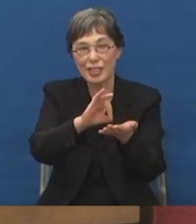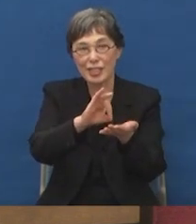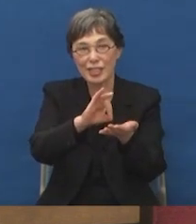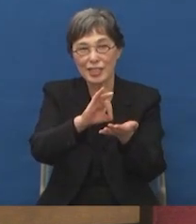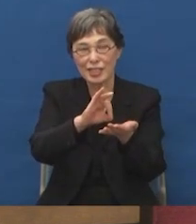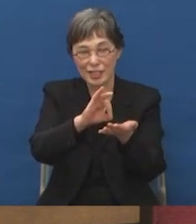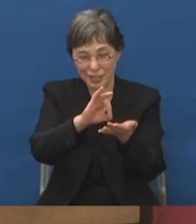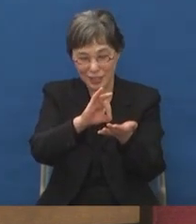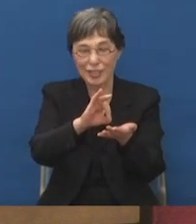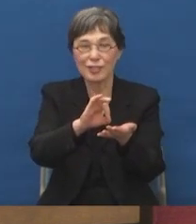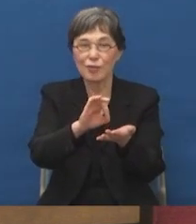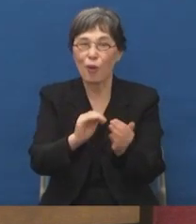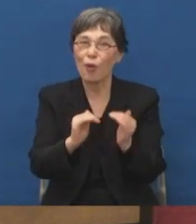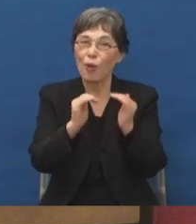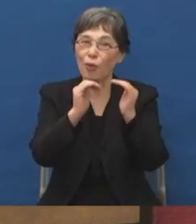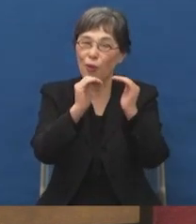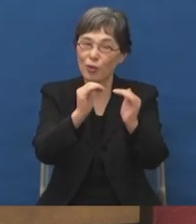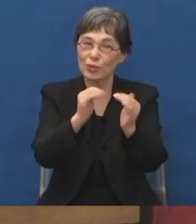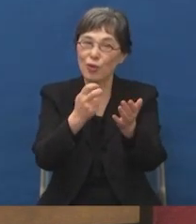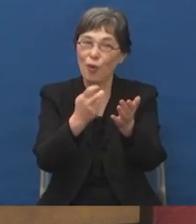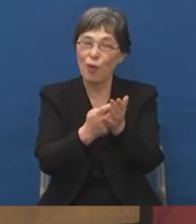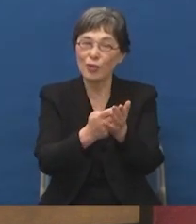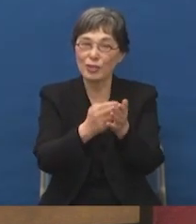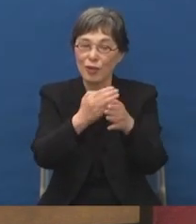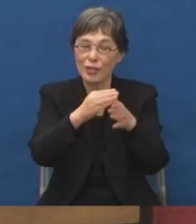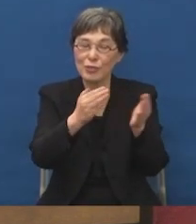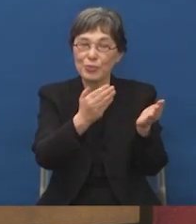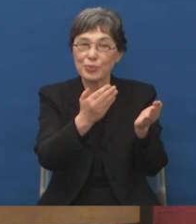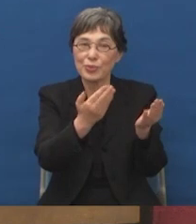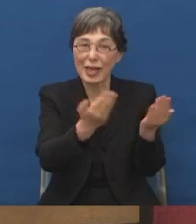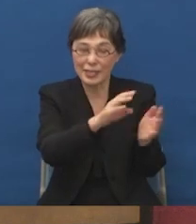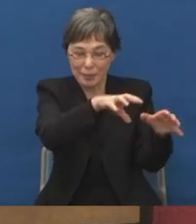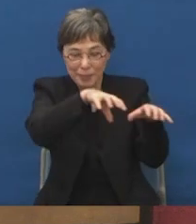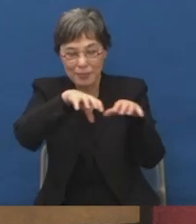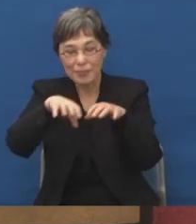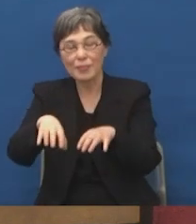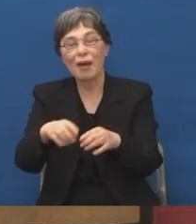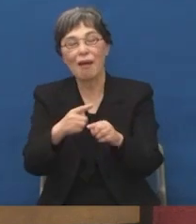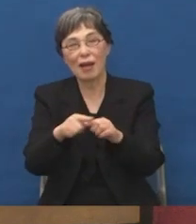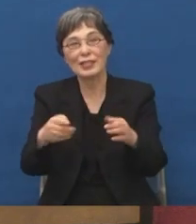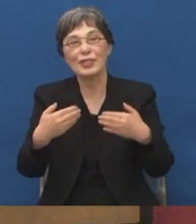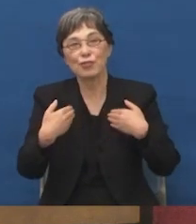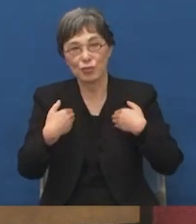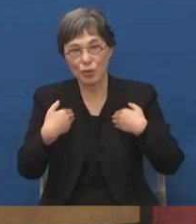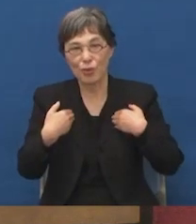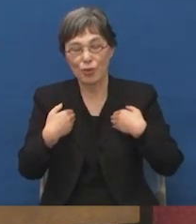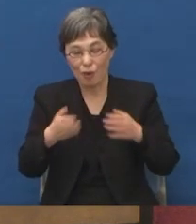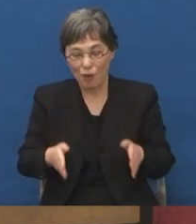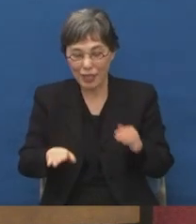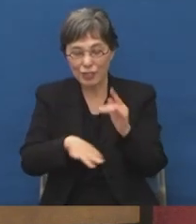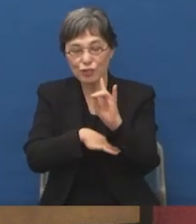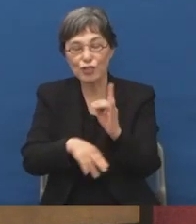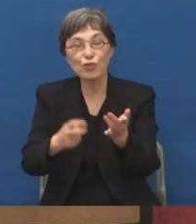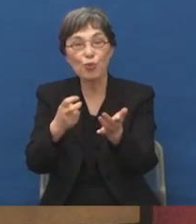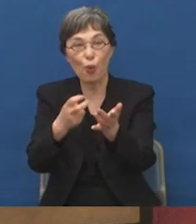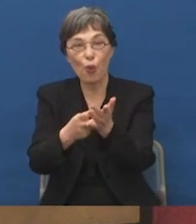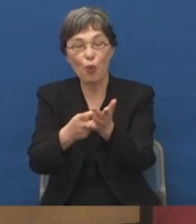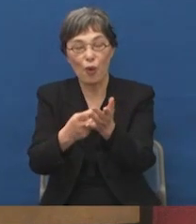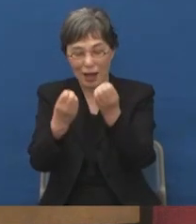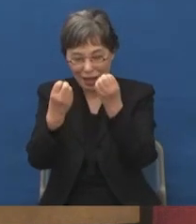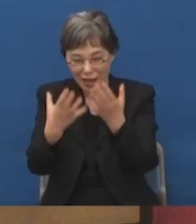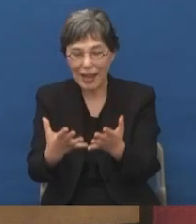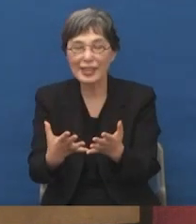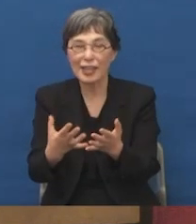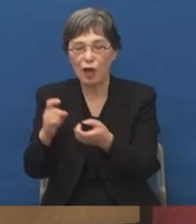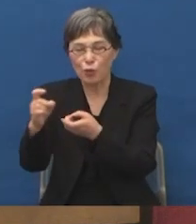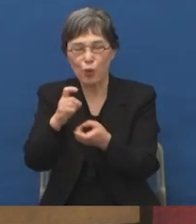エネルギー消費性能の向上に関する法律等の一部改正の施行に伴い改正される建築基準法において、新たな用語